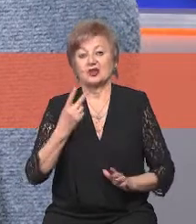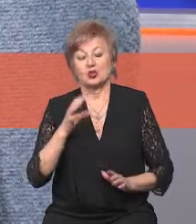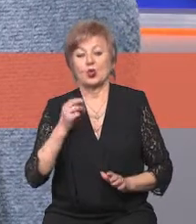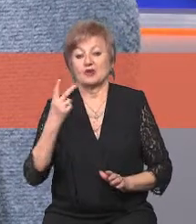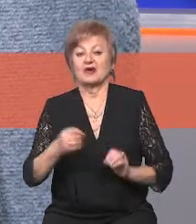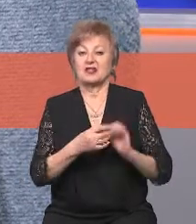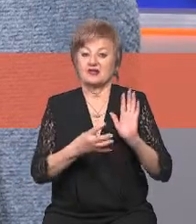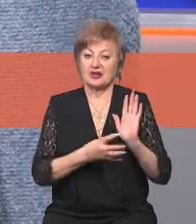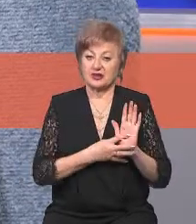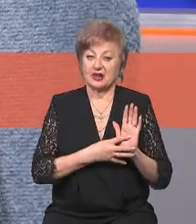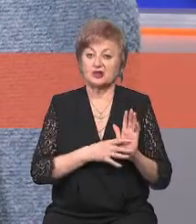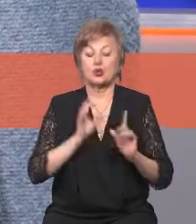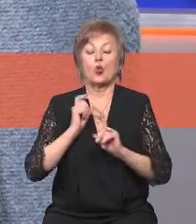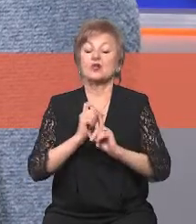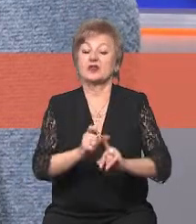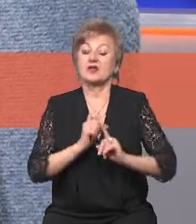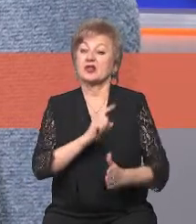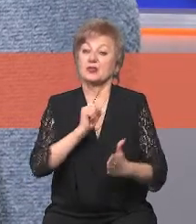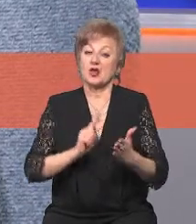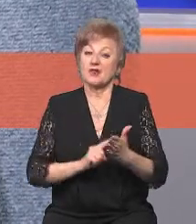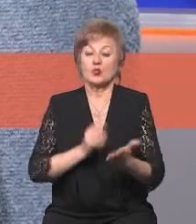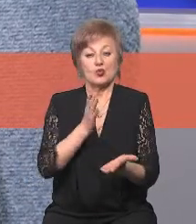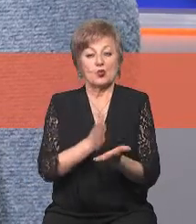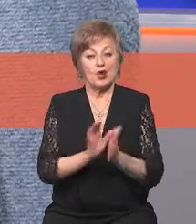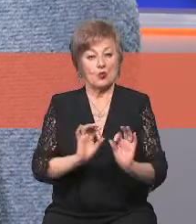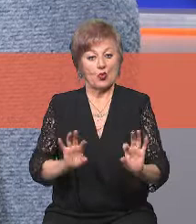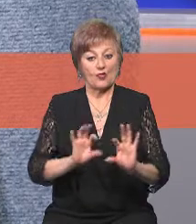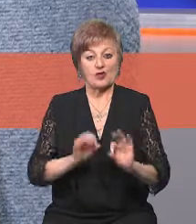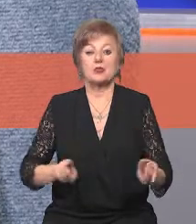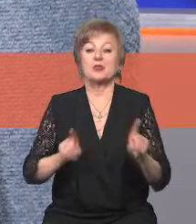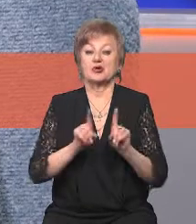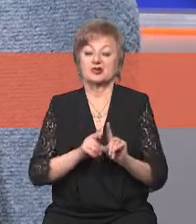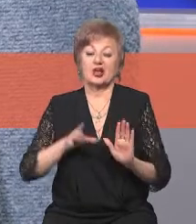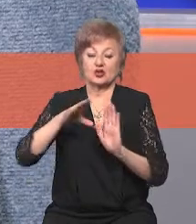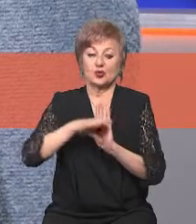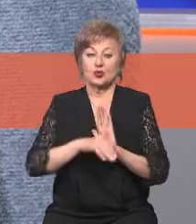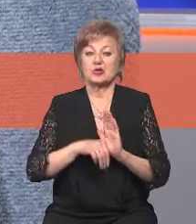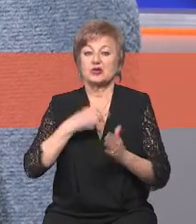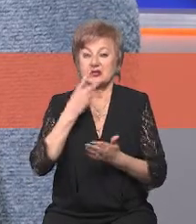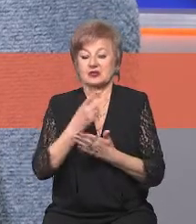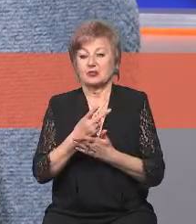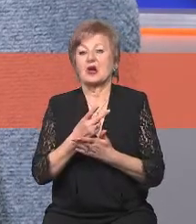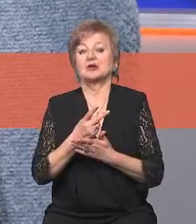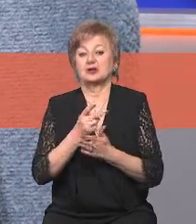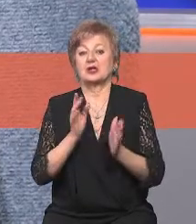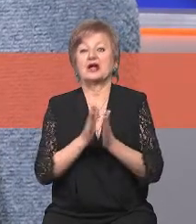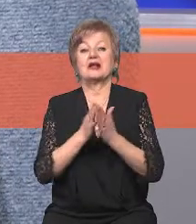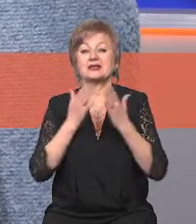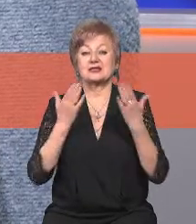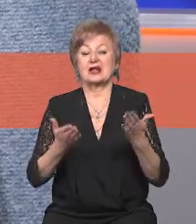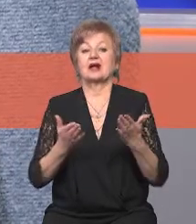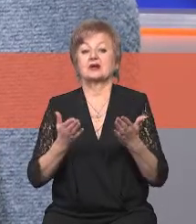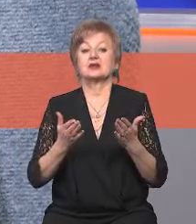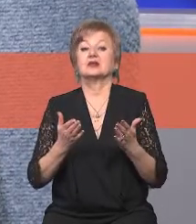239-02-19. Відповідатимемо на ваші запитання у прямому ефірі. Також долучайтеся до перегляду програми на наших сторінках та на нашому